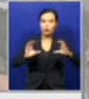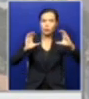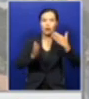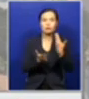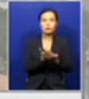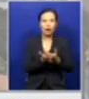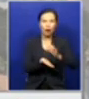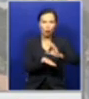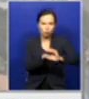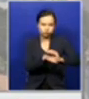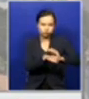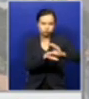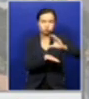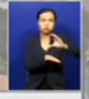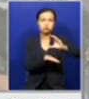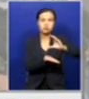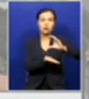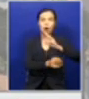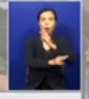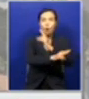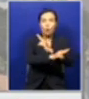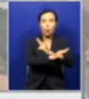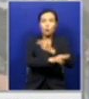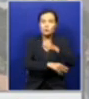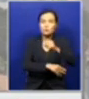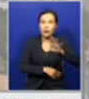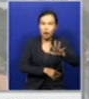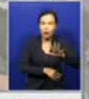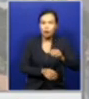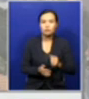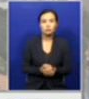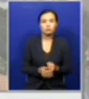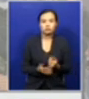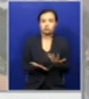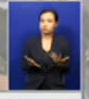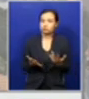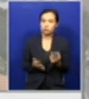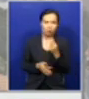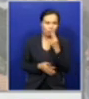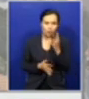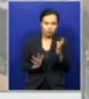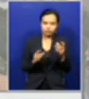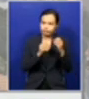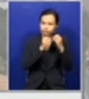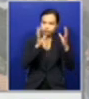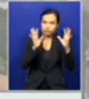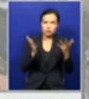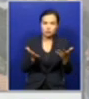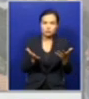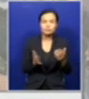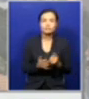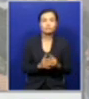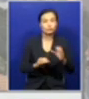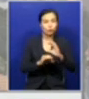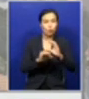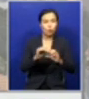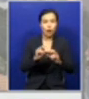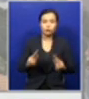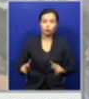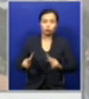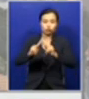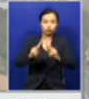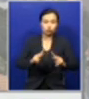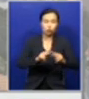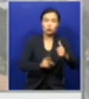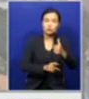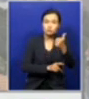านี้เกือบ15เท่าตัวค่ะก็ยังไม่เห็นอะไรเป็นรูปธรรมและโครงการที่กระทรวงอื่นๆนะคะได้เส